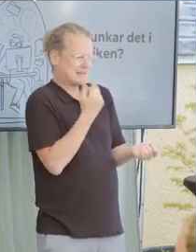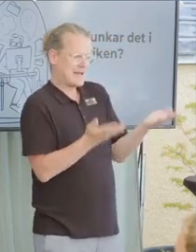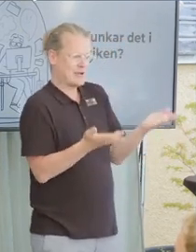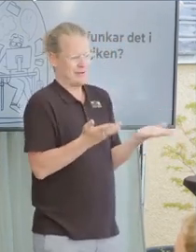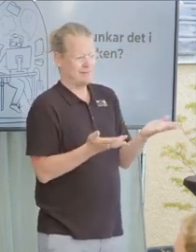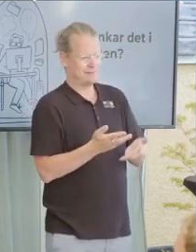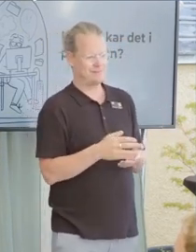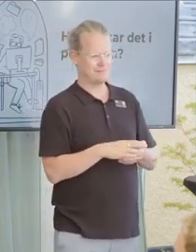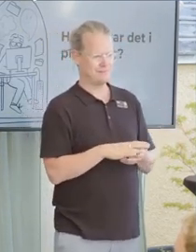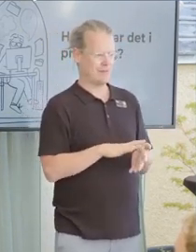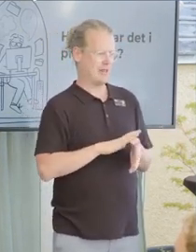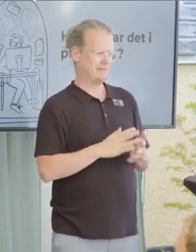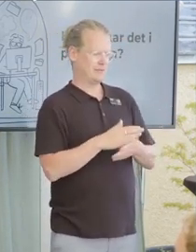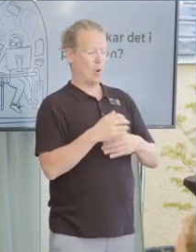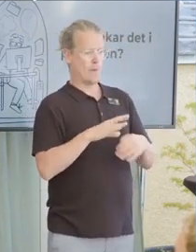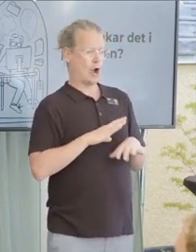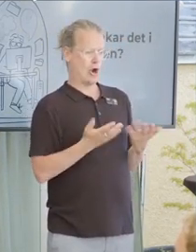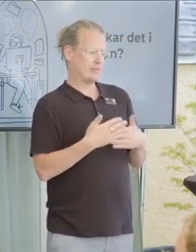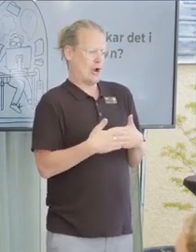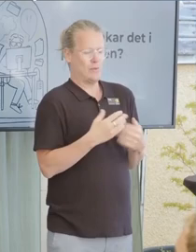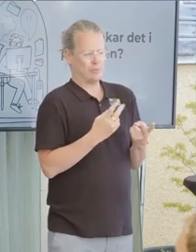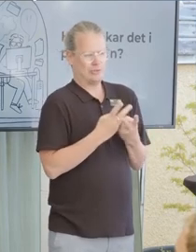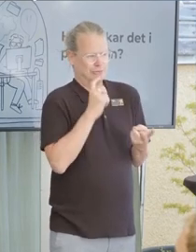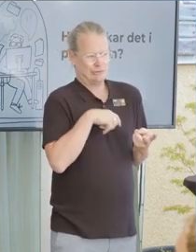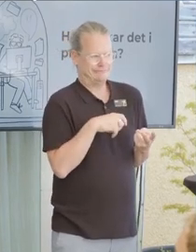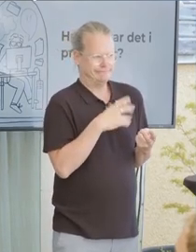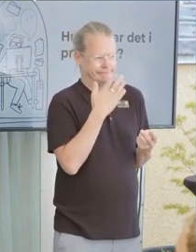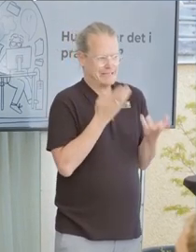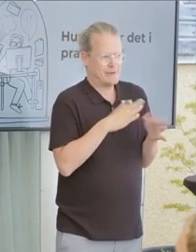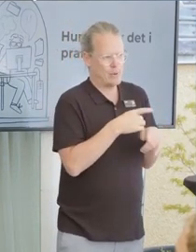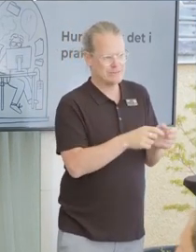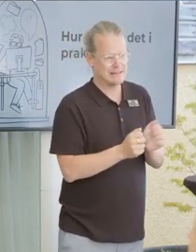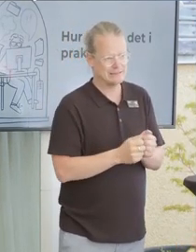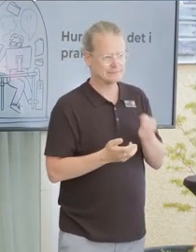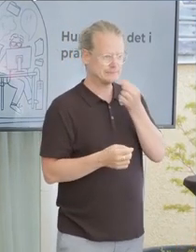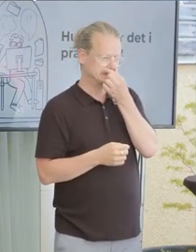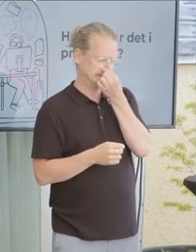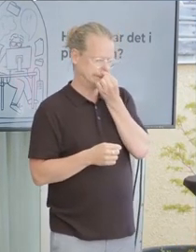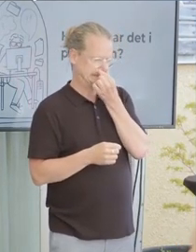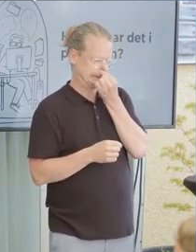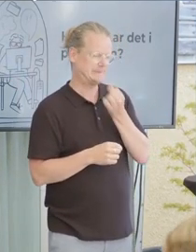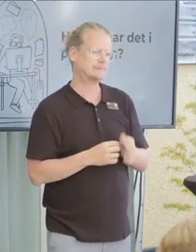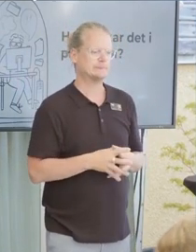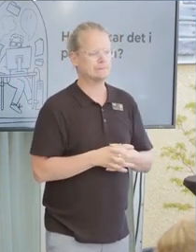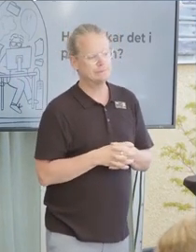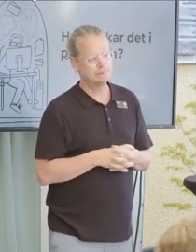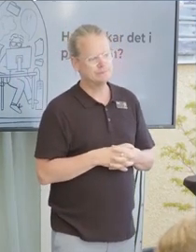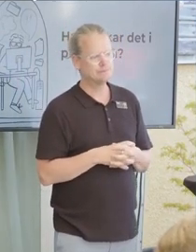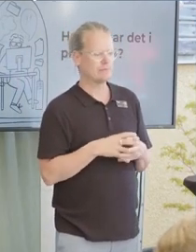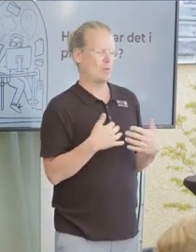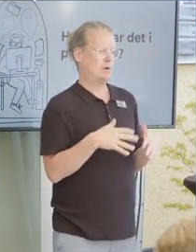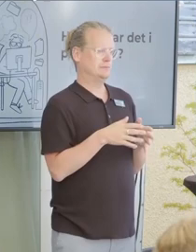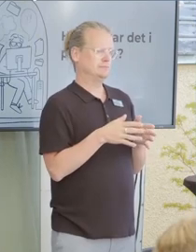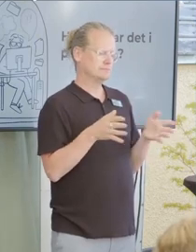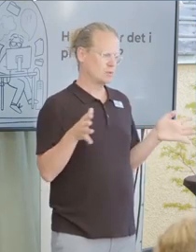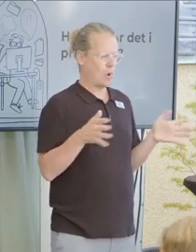inte i samma skala och inte på samma sätt. Så att det finns en väldigt stor potential att göra, att